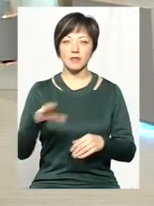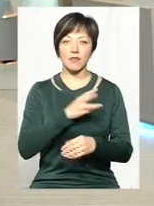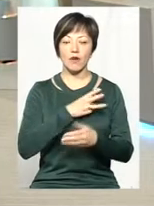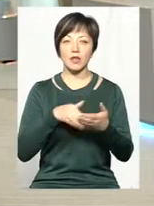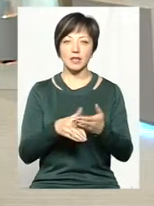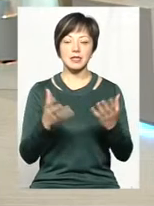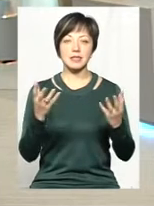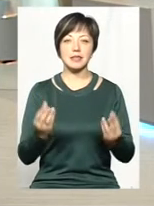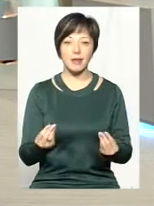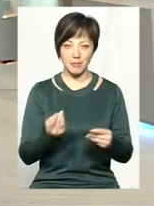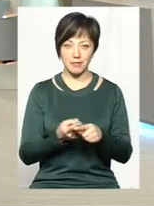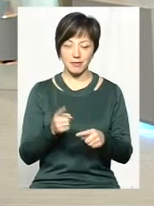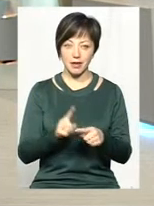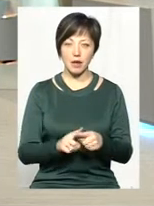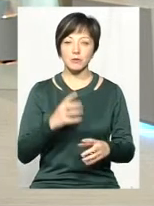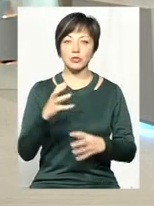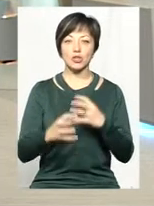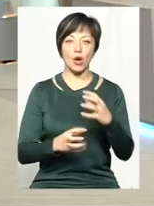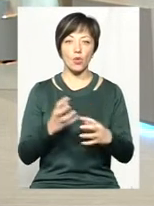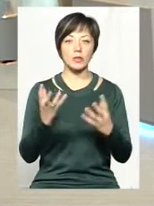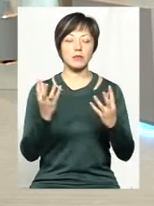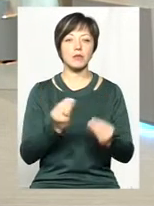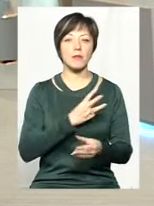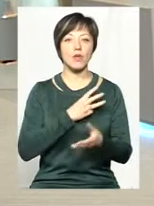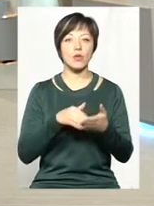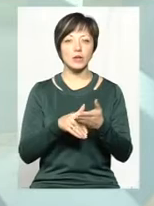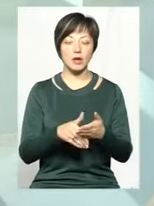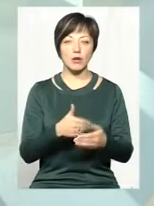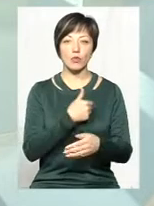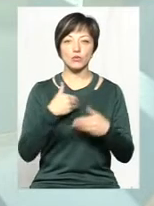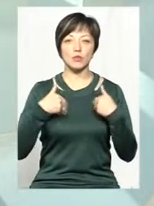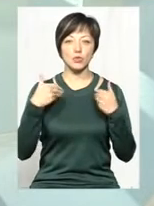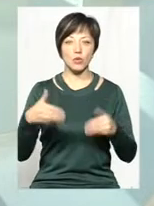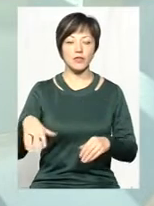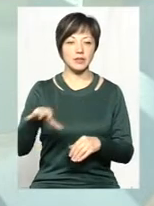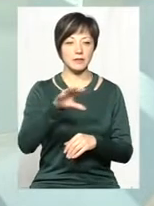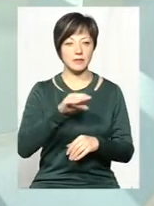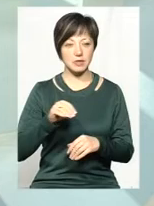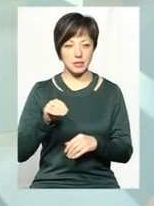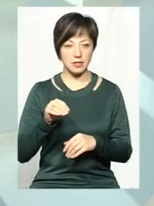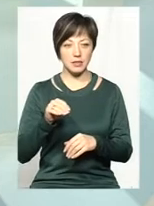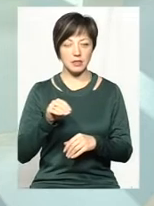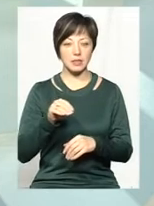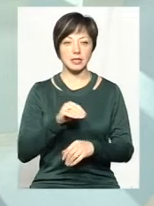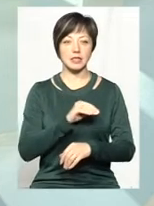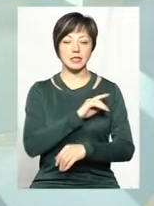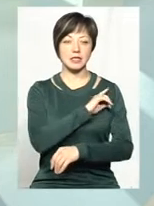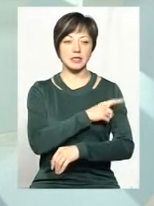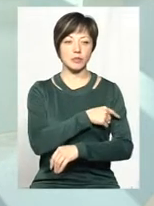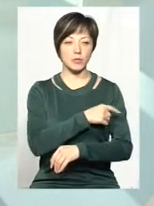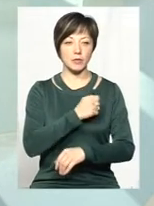волонтерів з Днем волонтера, з Міжнародним днем. Хочу поздоровити всіх сили збройні